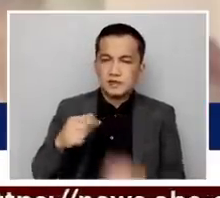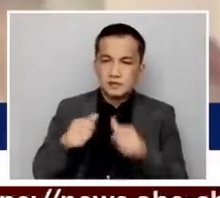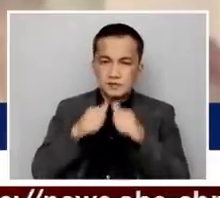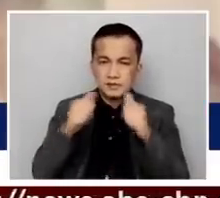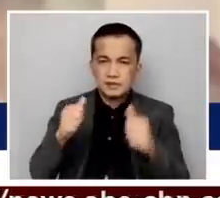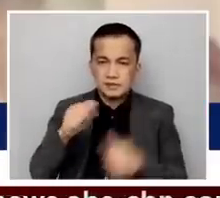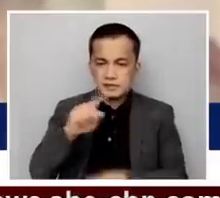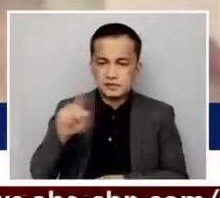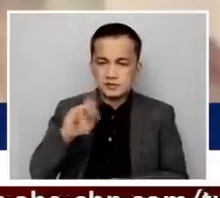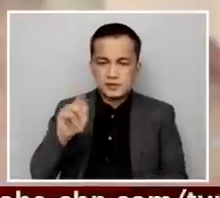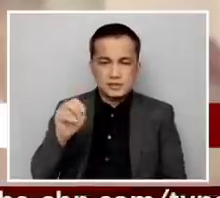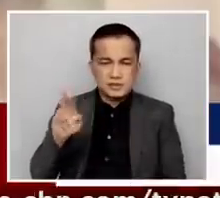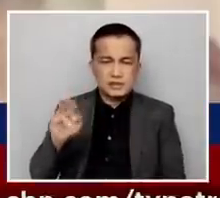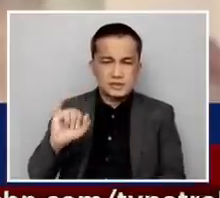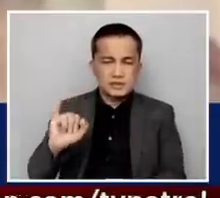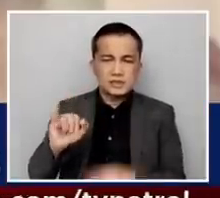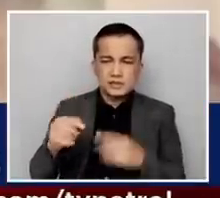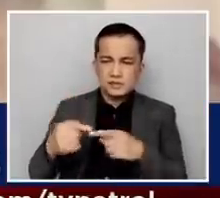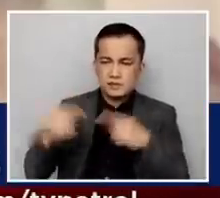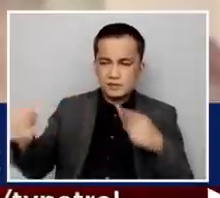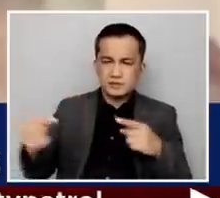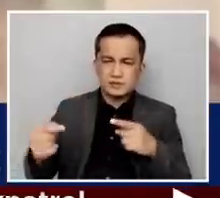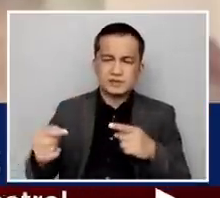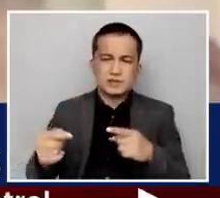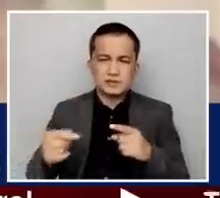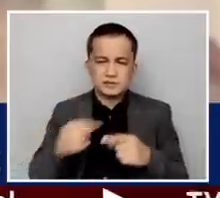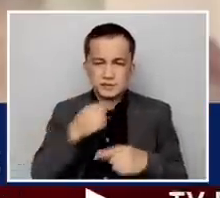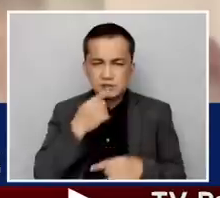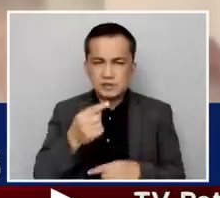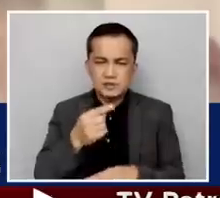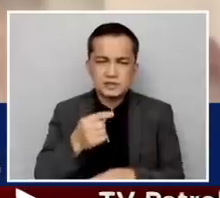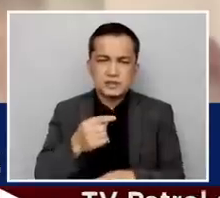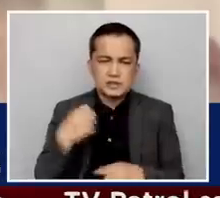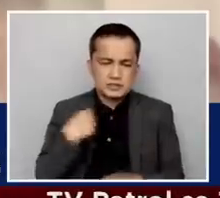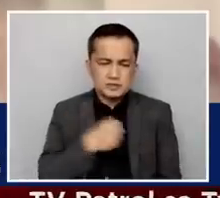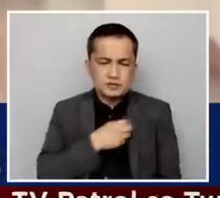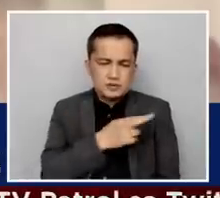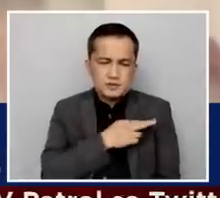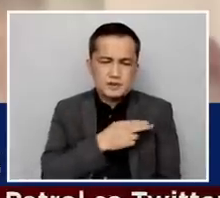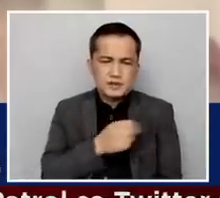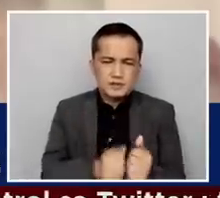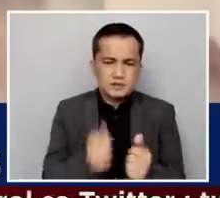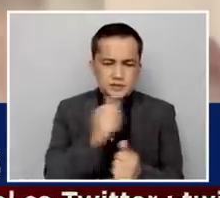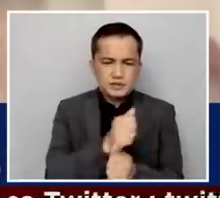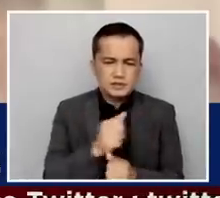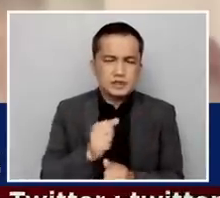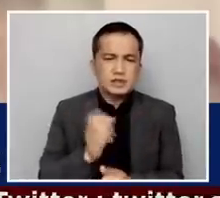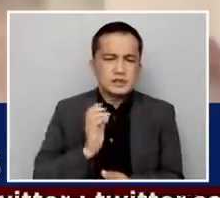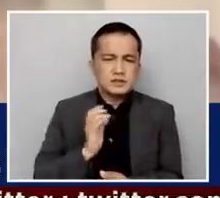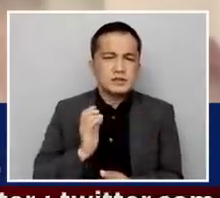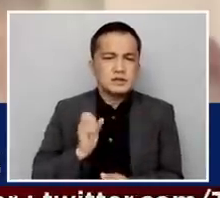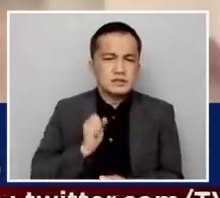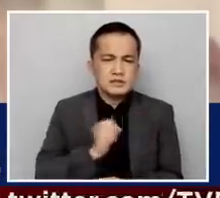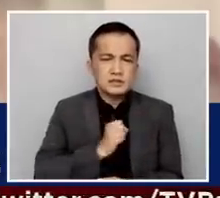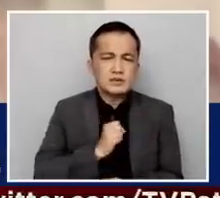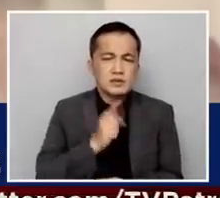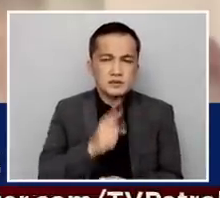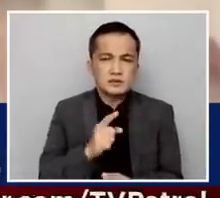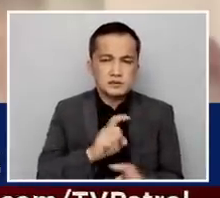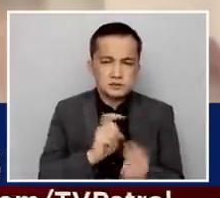atensyon na ibinibigay naman ni Senador Robin Padilla na chairman ng Senate Committee on Constitutional Amendments and Revision of